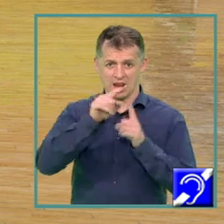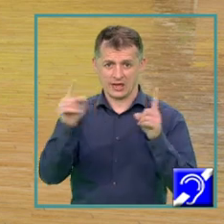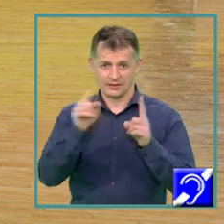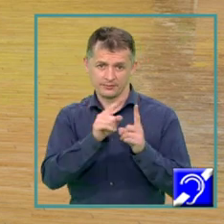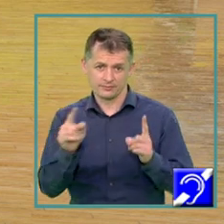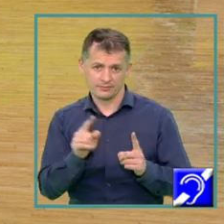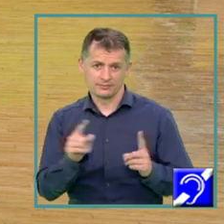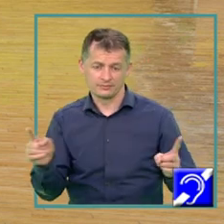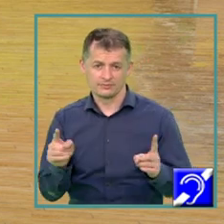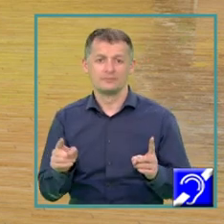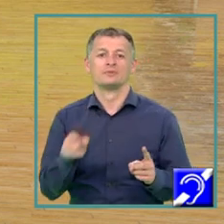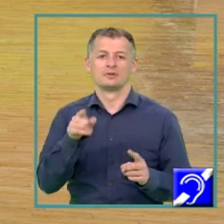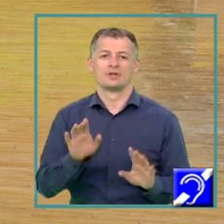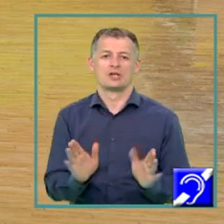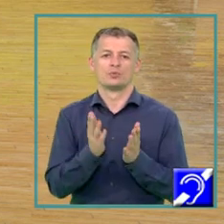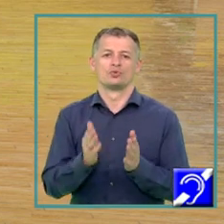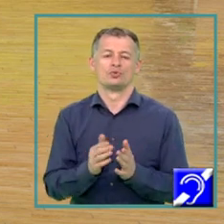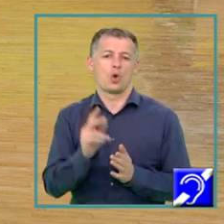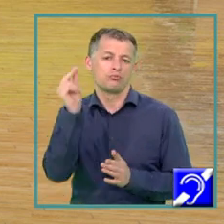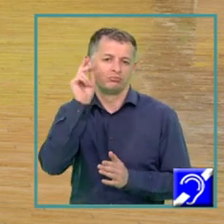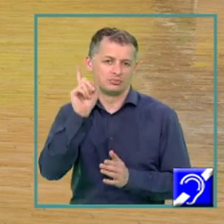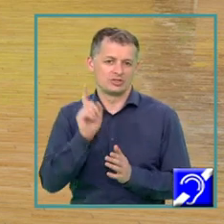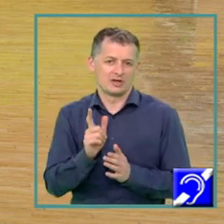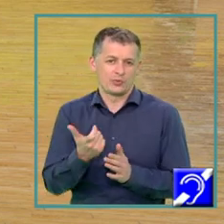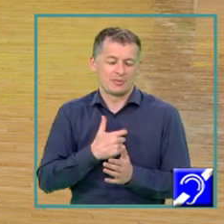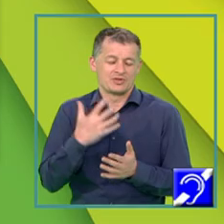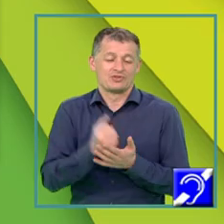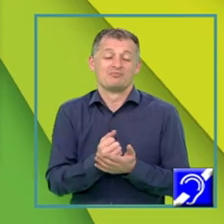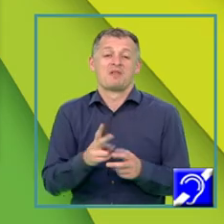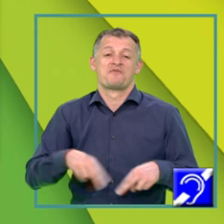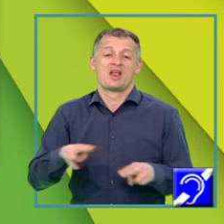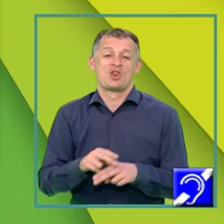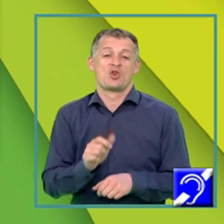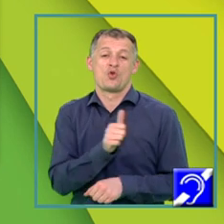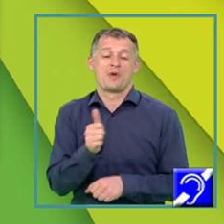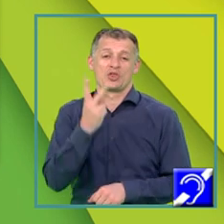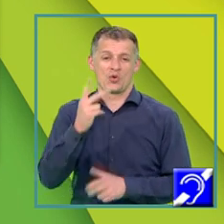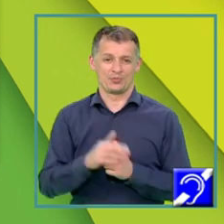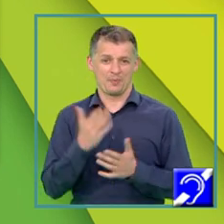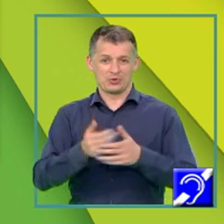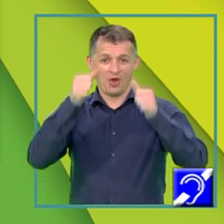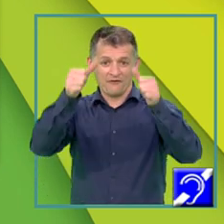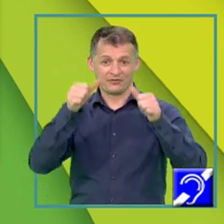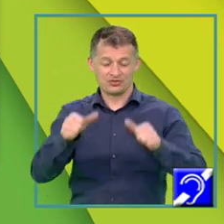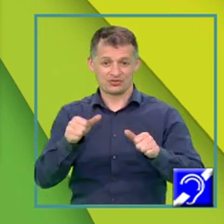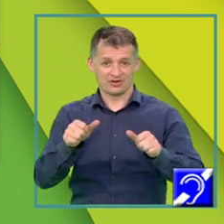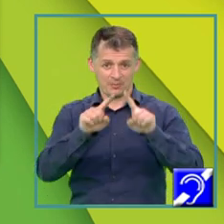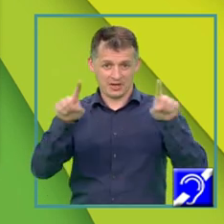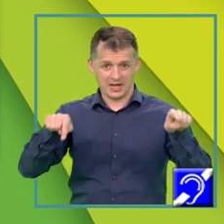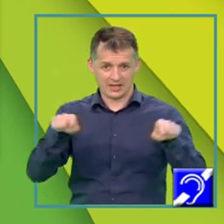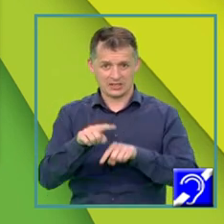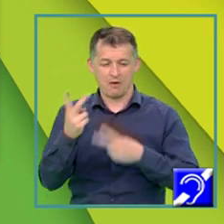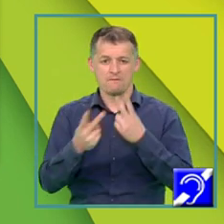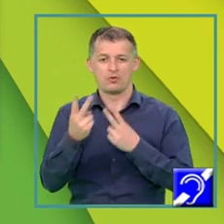dispozitivul Standard vom reuși să citim doar două pentru afișarea pe ecran se folosesc obiectul